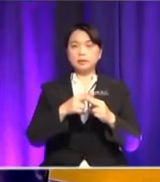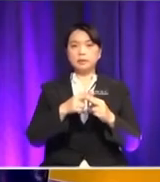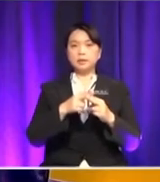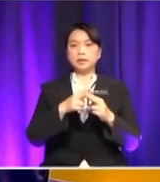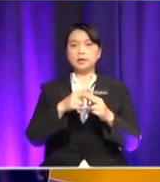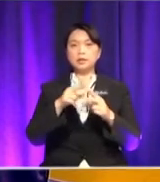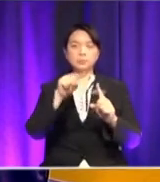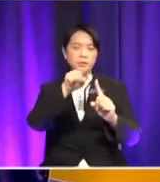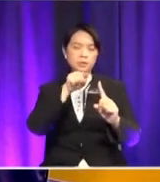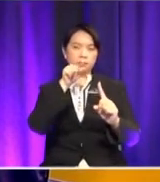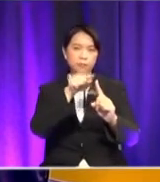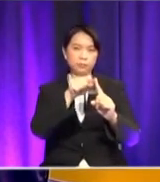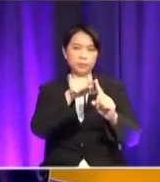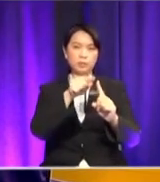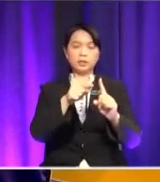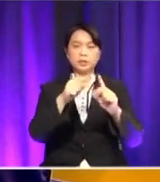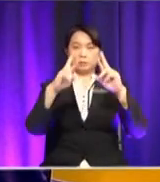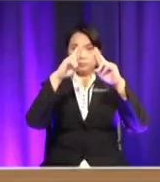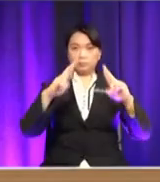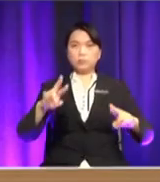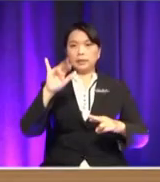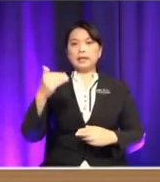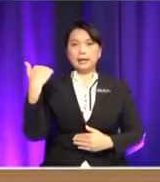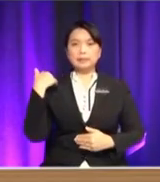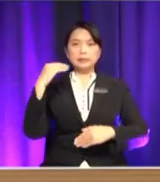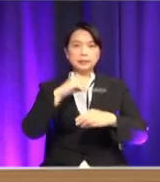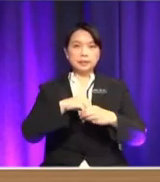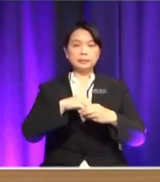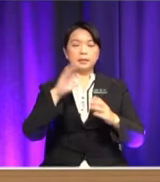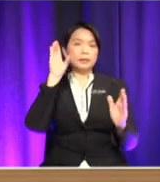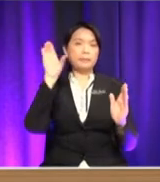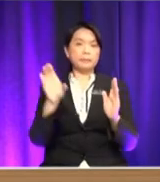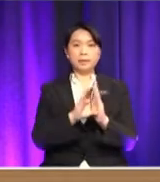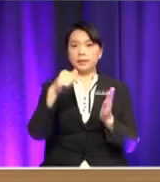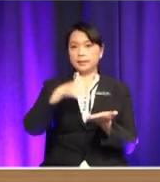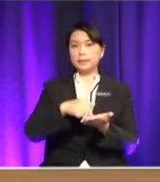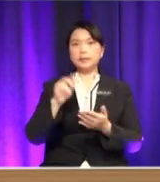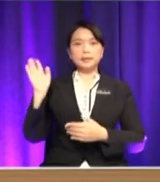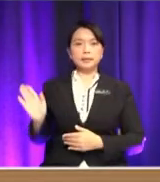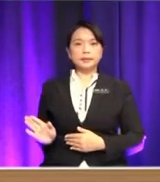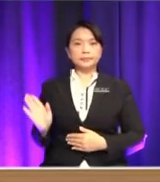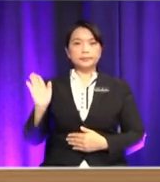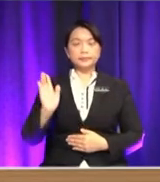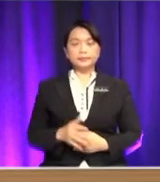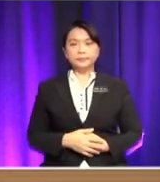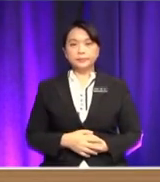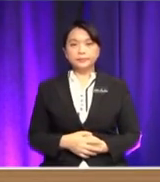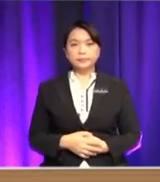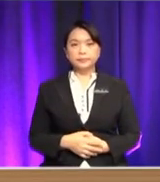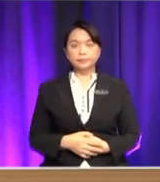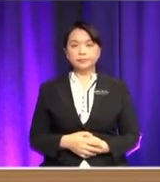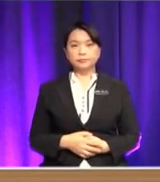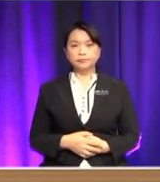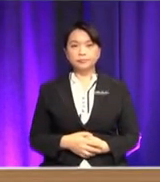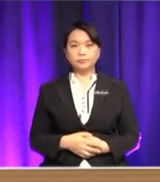Abung yang ada di dalam gambar ini bisa pindah coba jenis bunga patuh dia begitu